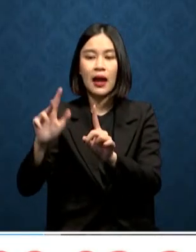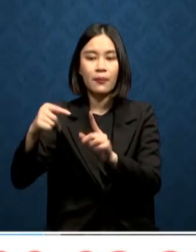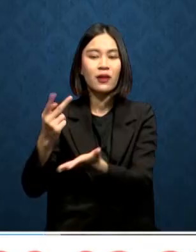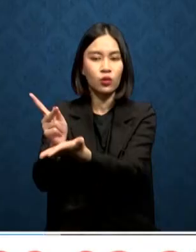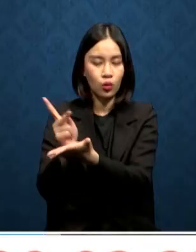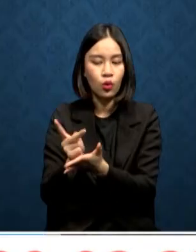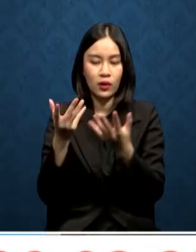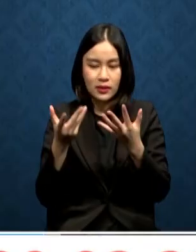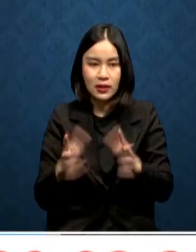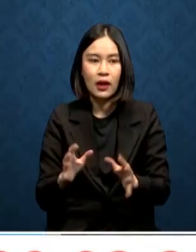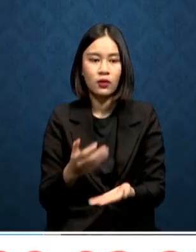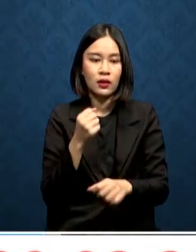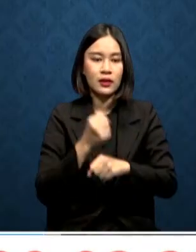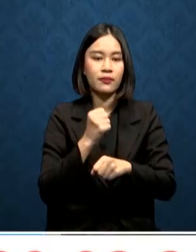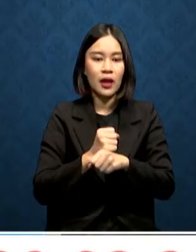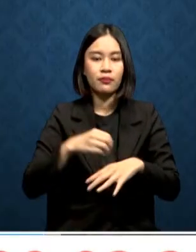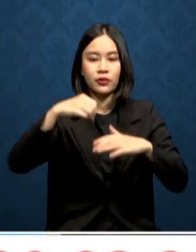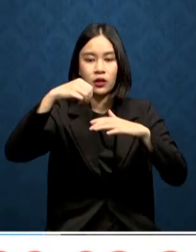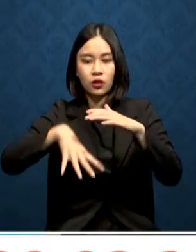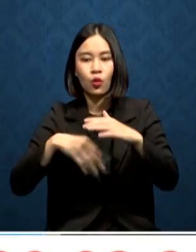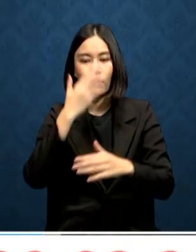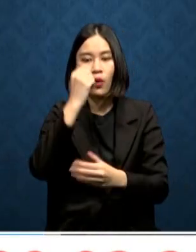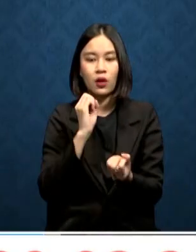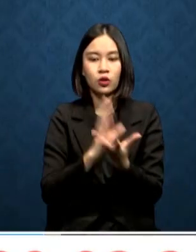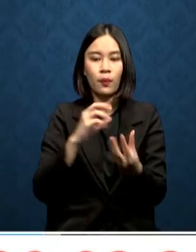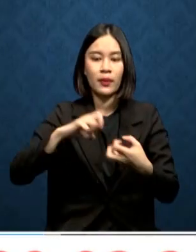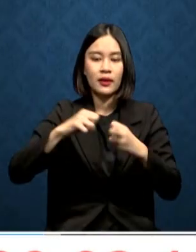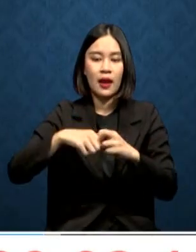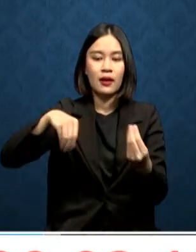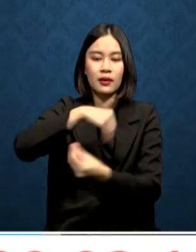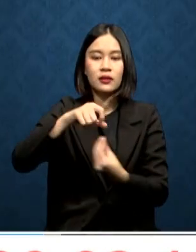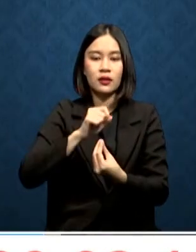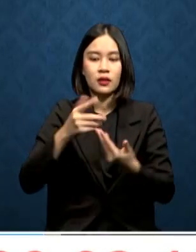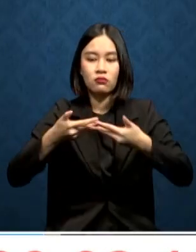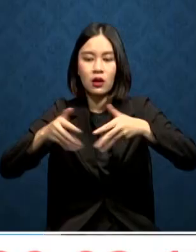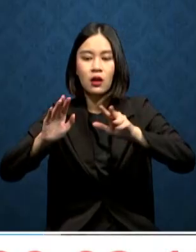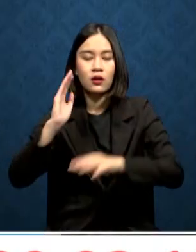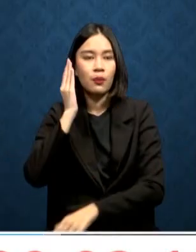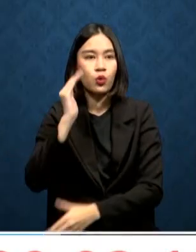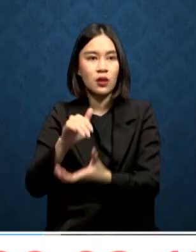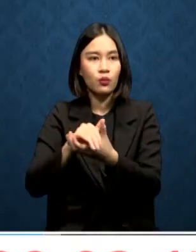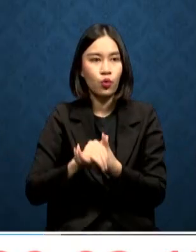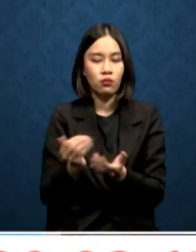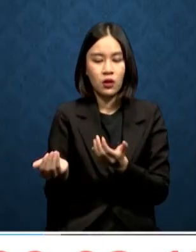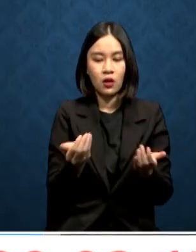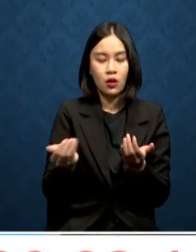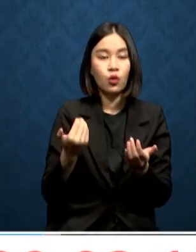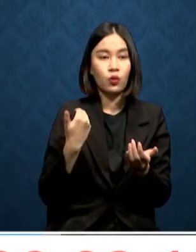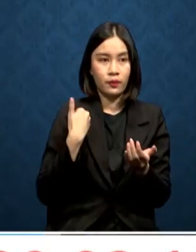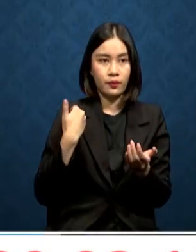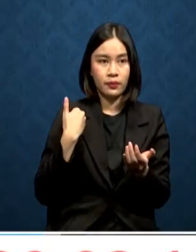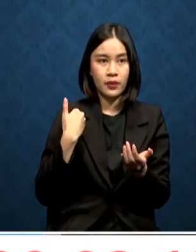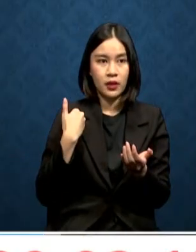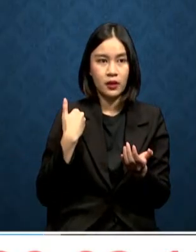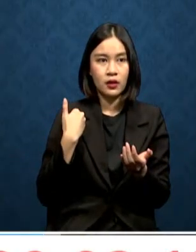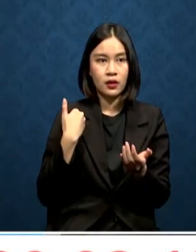หลังจากนั้นตกงานนะครับโดยสภาวะทางเศรษฐกิจนะฮะแล้วก็เลิกลากับสามีมีลูกติดนะครับ